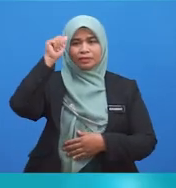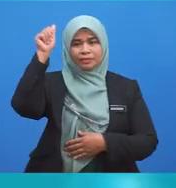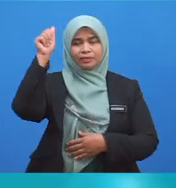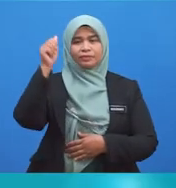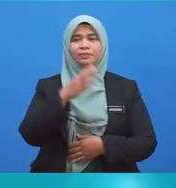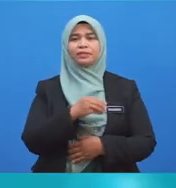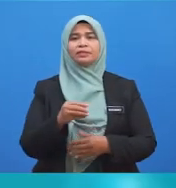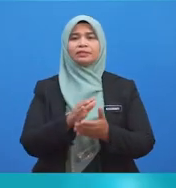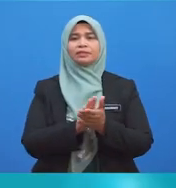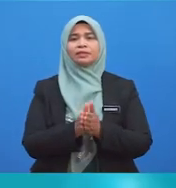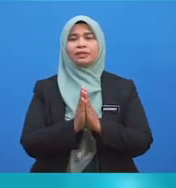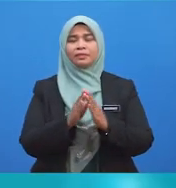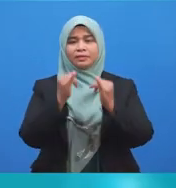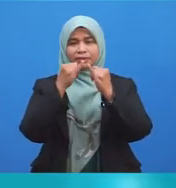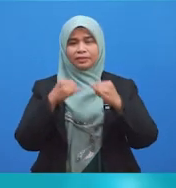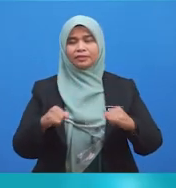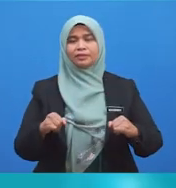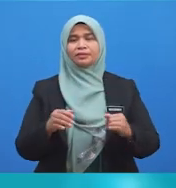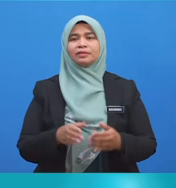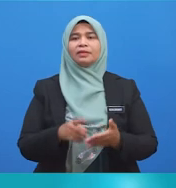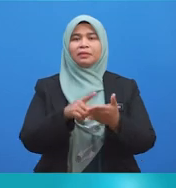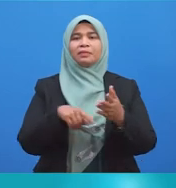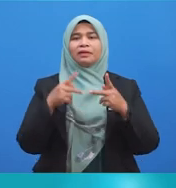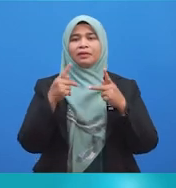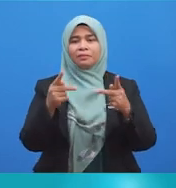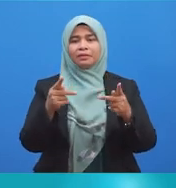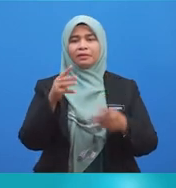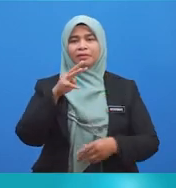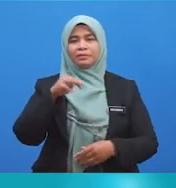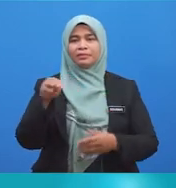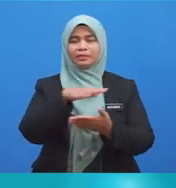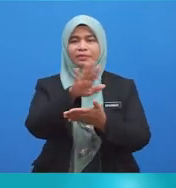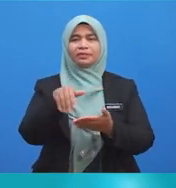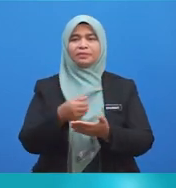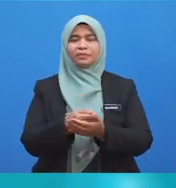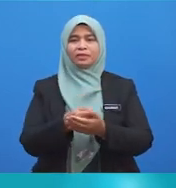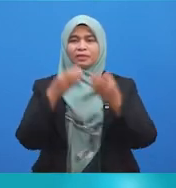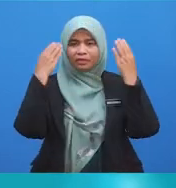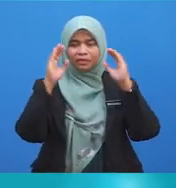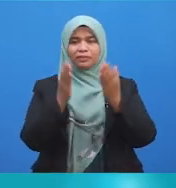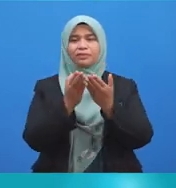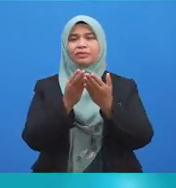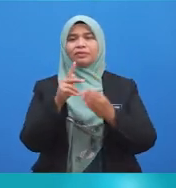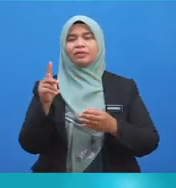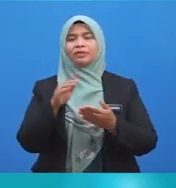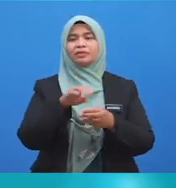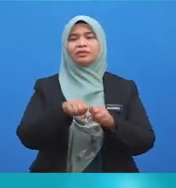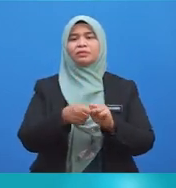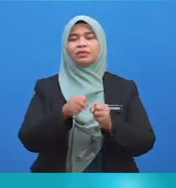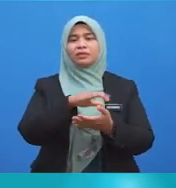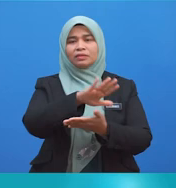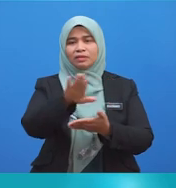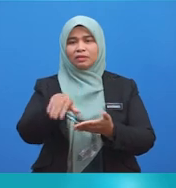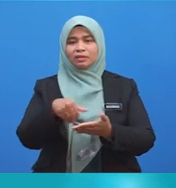Assalamualaikum dan salam sejahtera. Apa khabar murid-murid semua? Cikgu doakan semoga semuanya